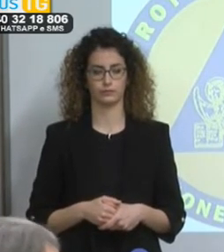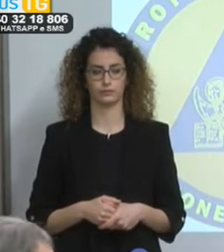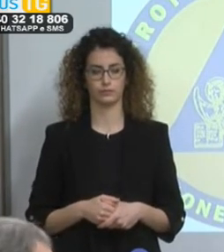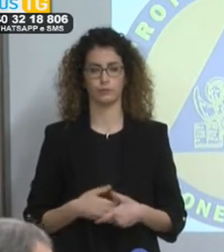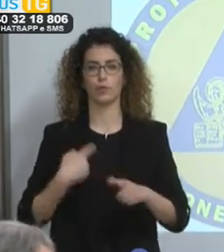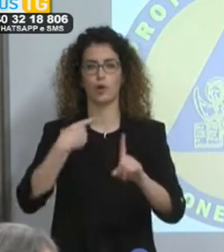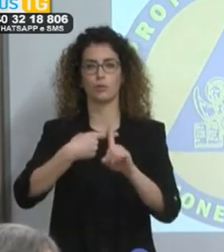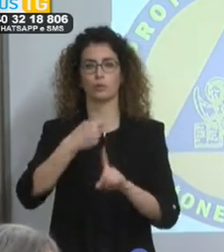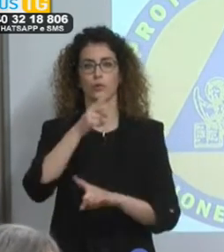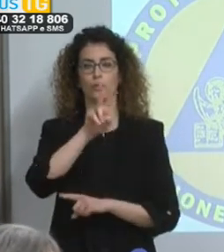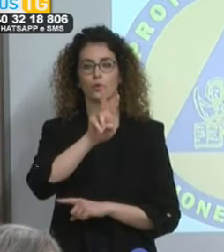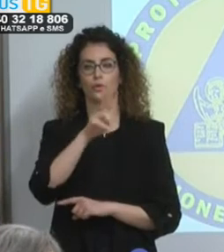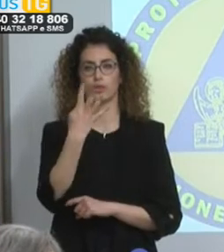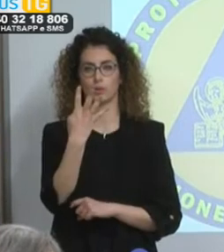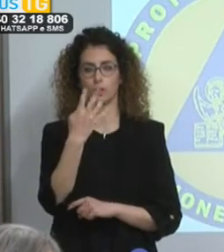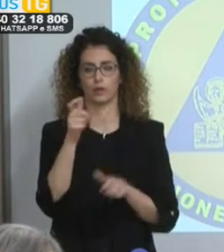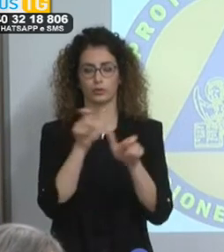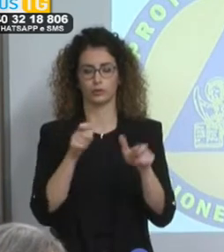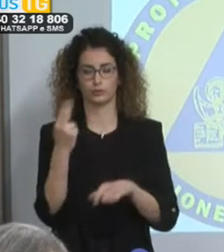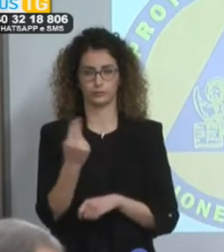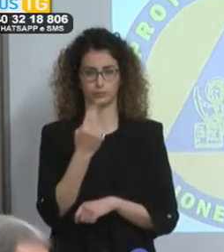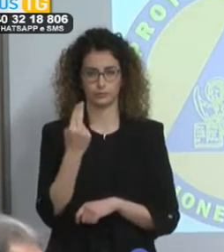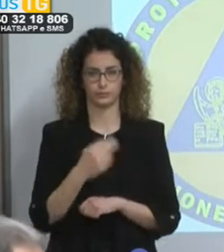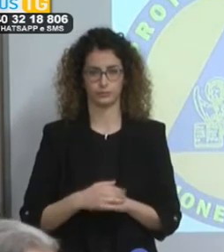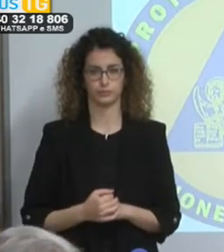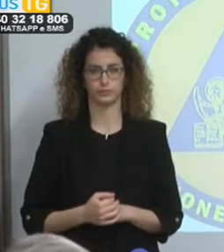Più 24 i deceduti